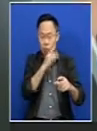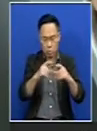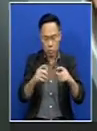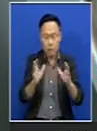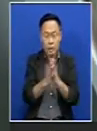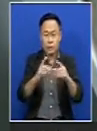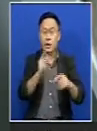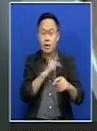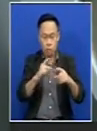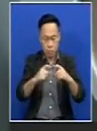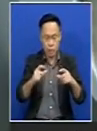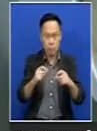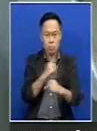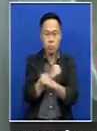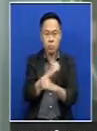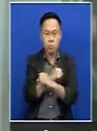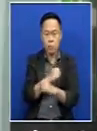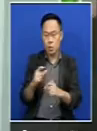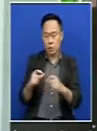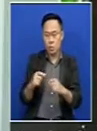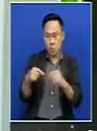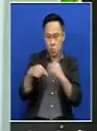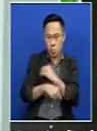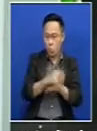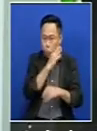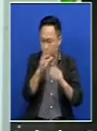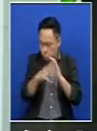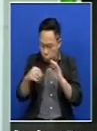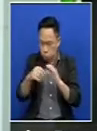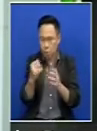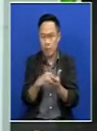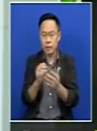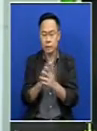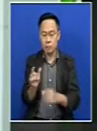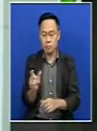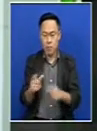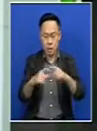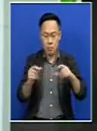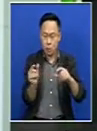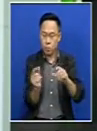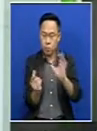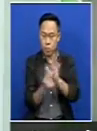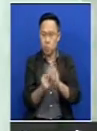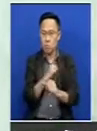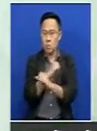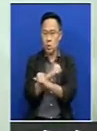พราะว่าตัวชิปการ์ดนี้จะปลอดภัยจากการโจรกรรมข้อมูลหรือที่เรียกว่าสกิมมิ่งเพื่อใช้ทำบัตรปลอมและใช้ถอนเ